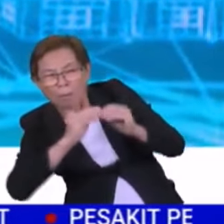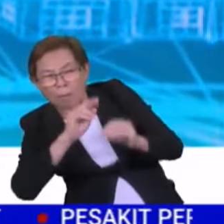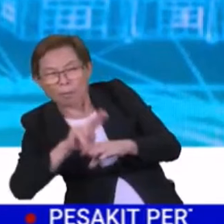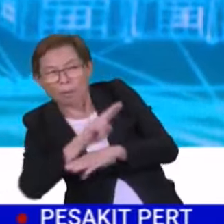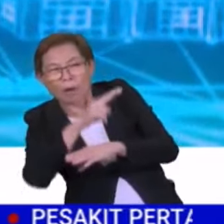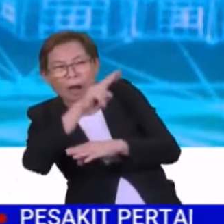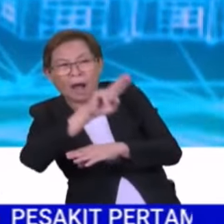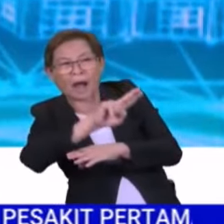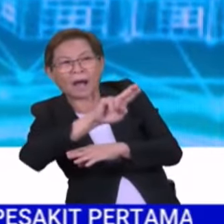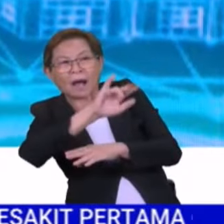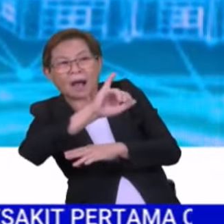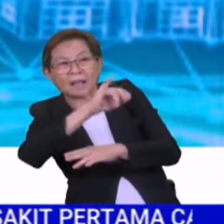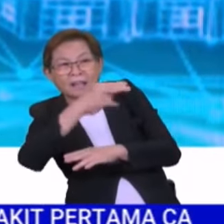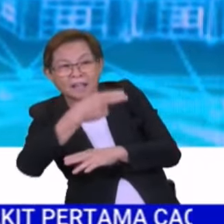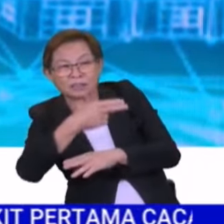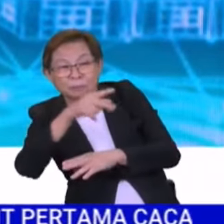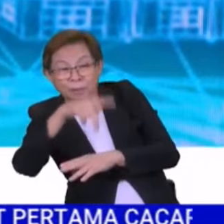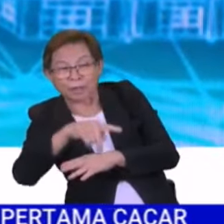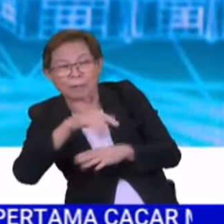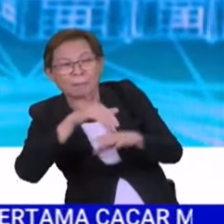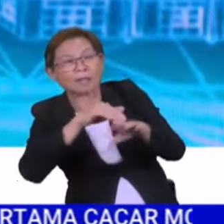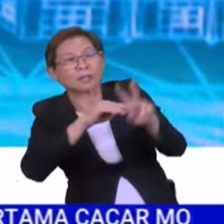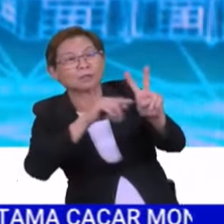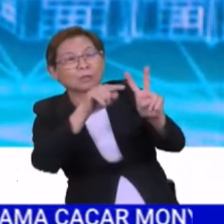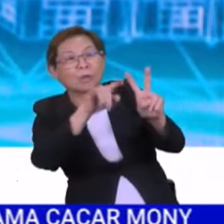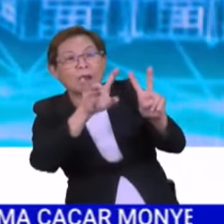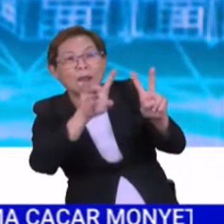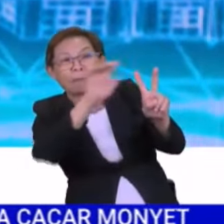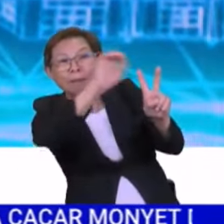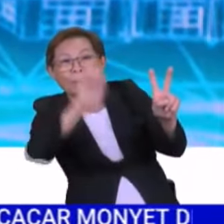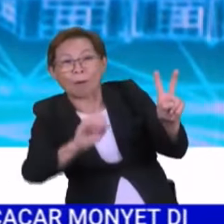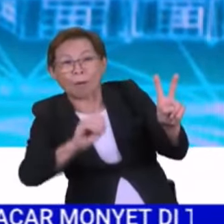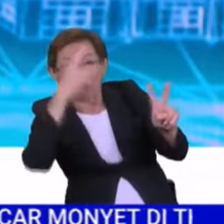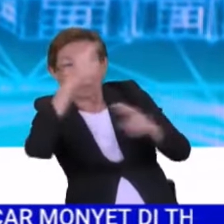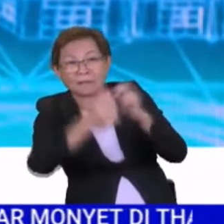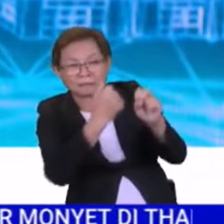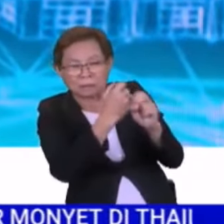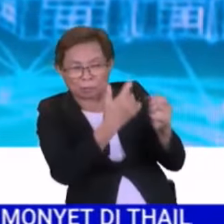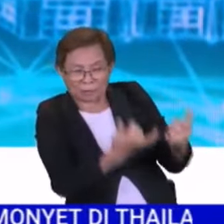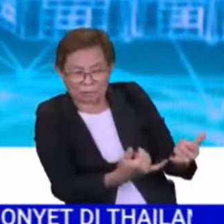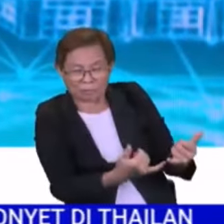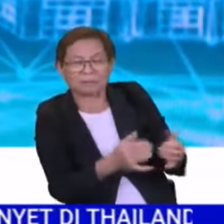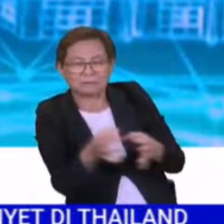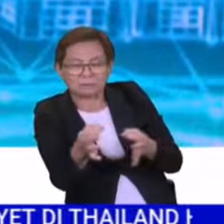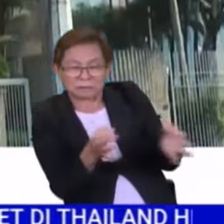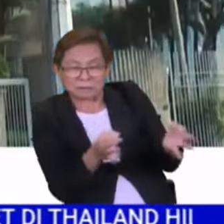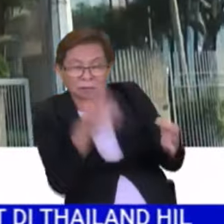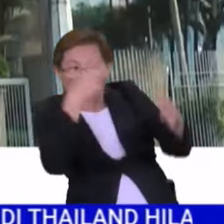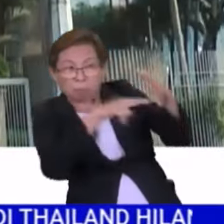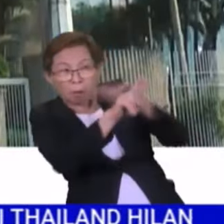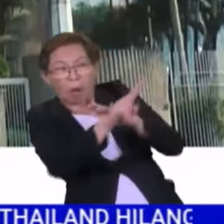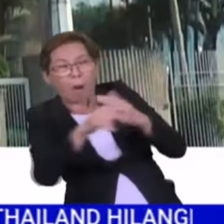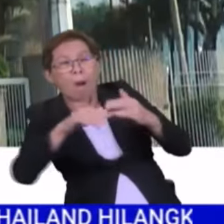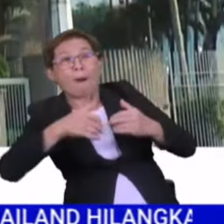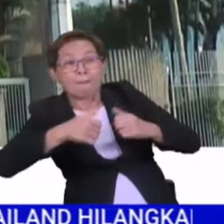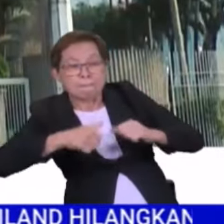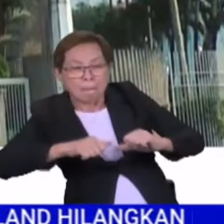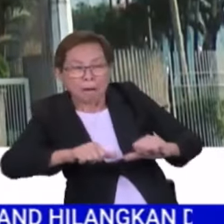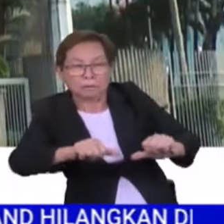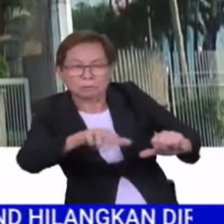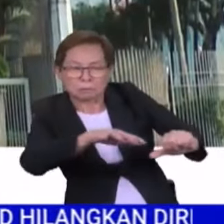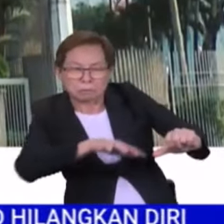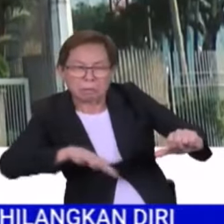penggunaan high heels peach pada 28 Ratu sebagi tahun ini jelasnya ujuran itu masih dalam